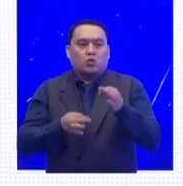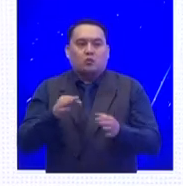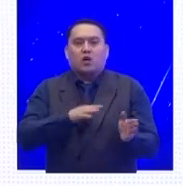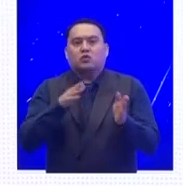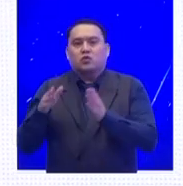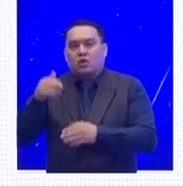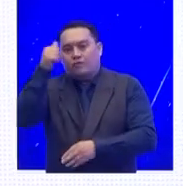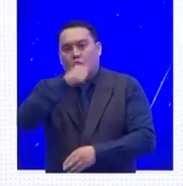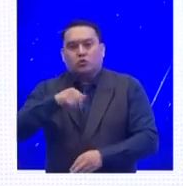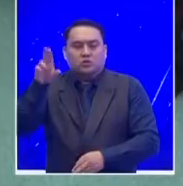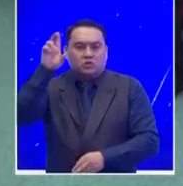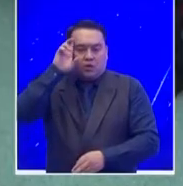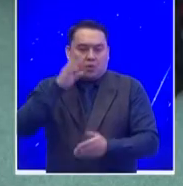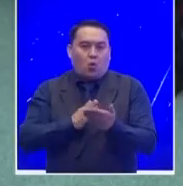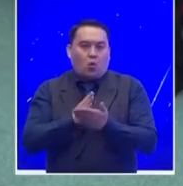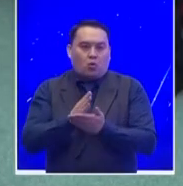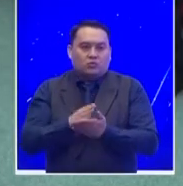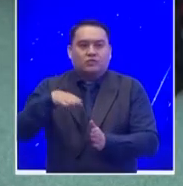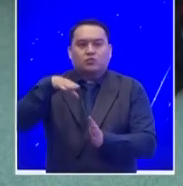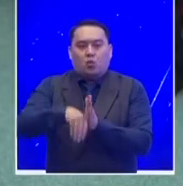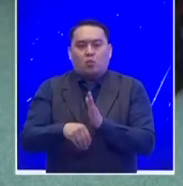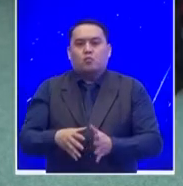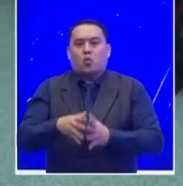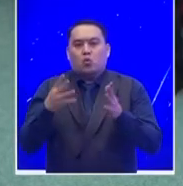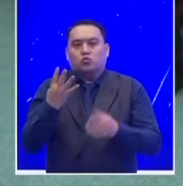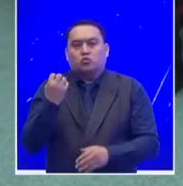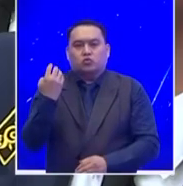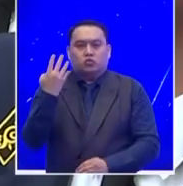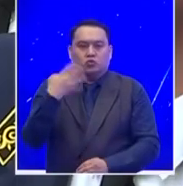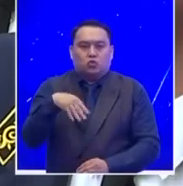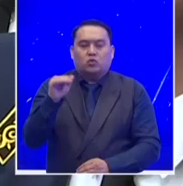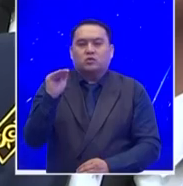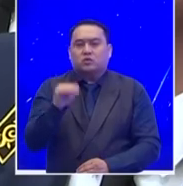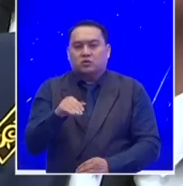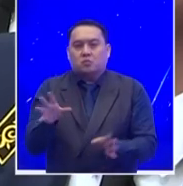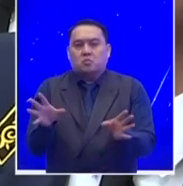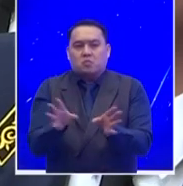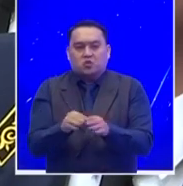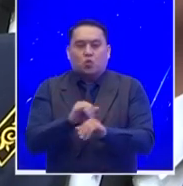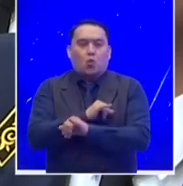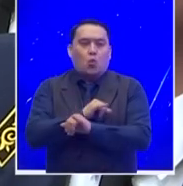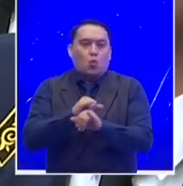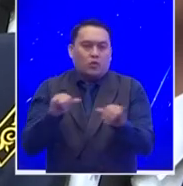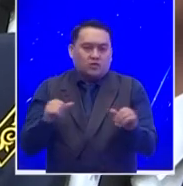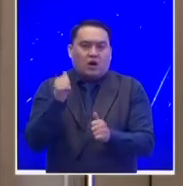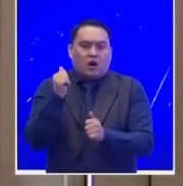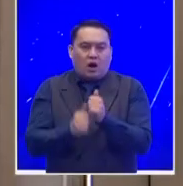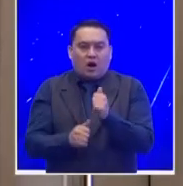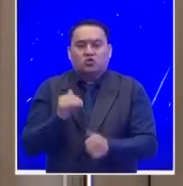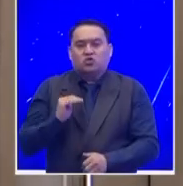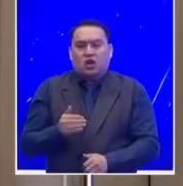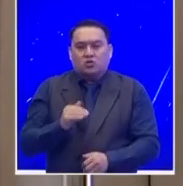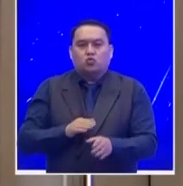прошедший год число исполнительных производств составило более 440 тысяч. Вместе с тем возросла и нагрузка на каждого